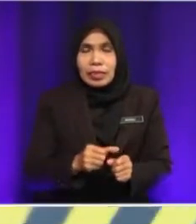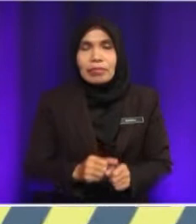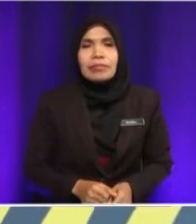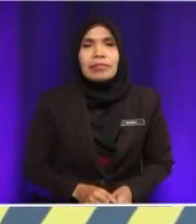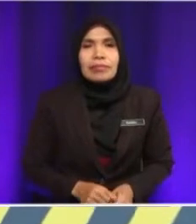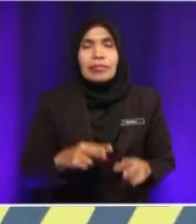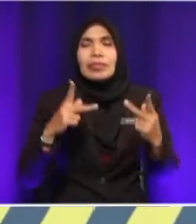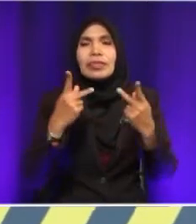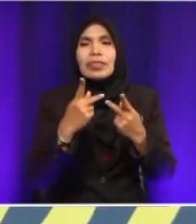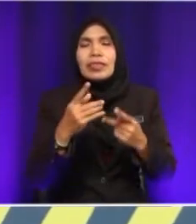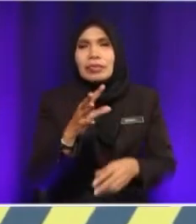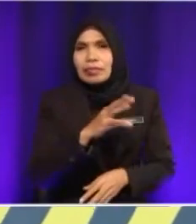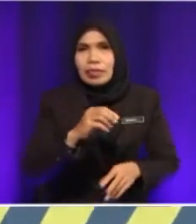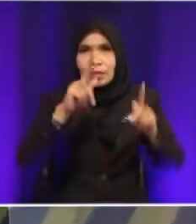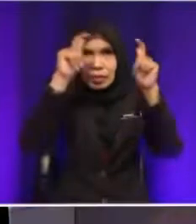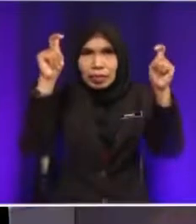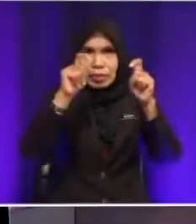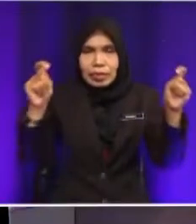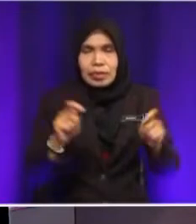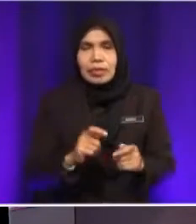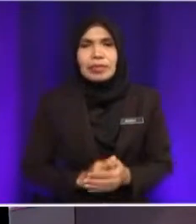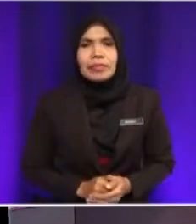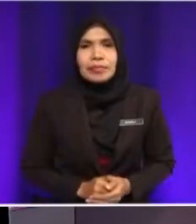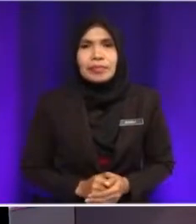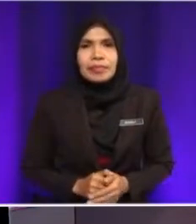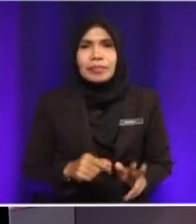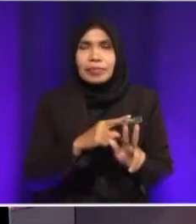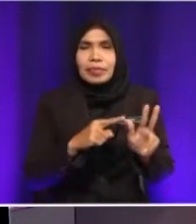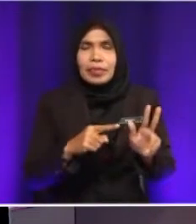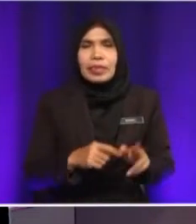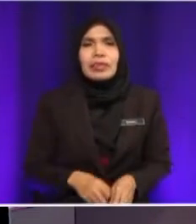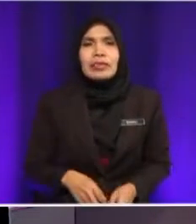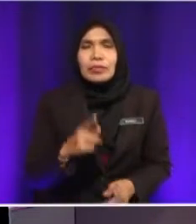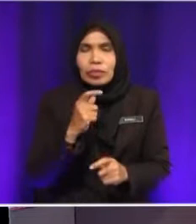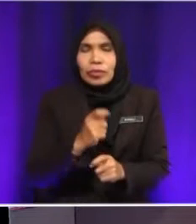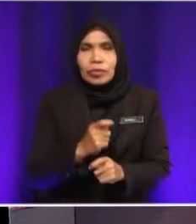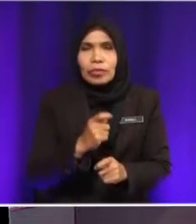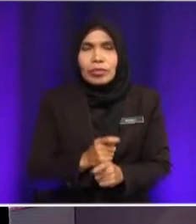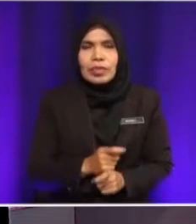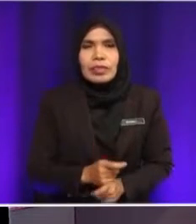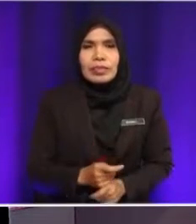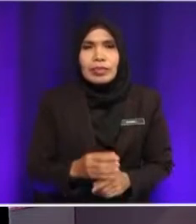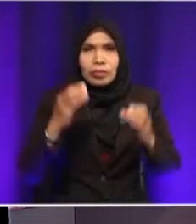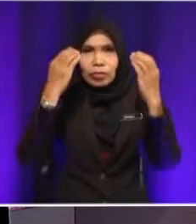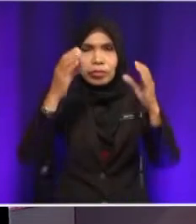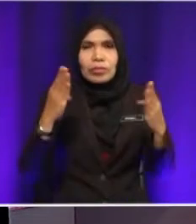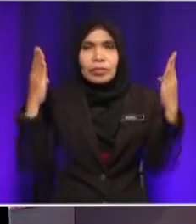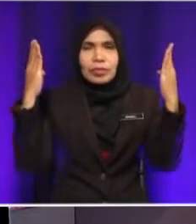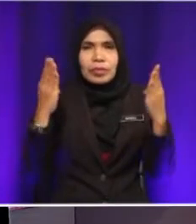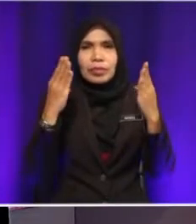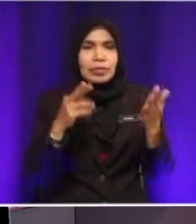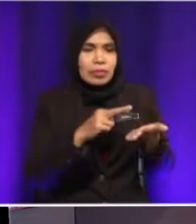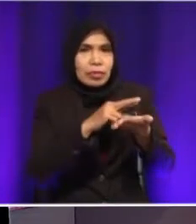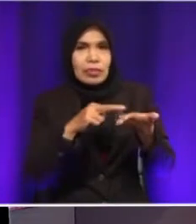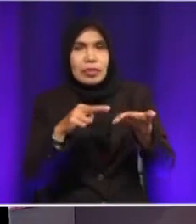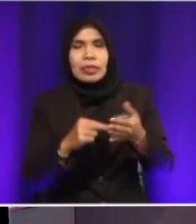juga quality segi persekoran dan yang ketiga peranan guru mata pelajaran adalah mereka skor atau markah ke dalam